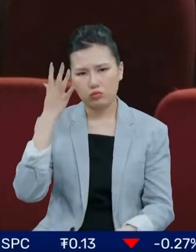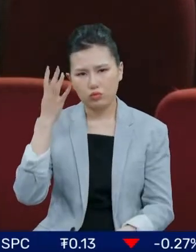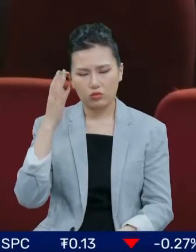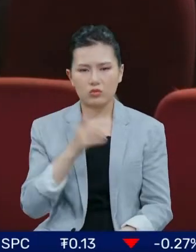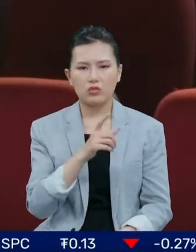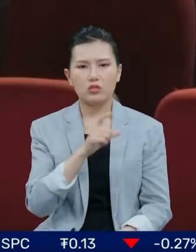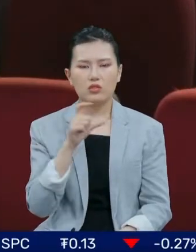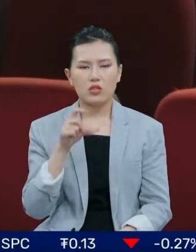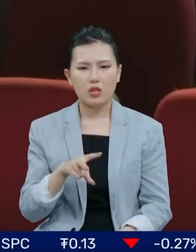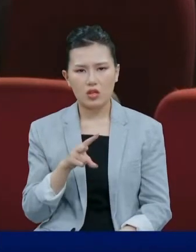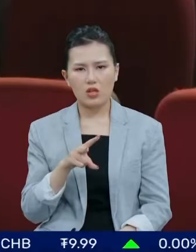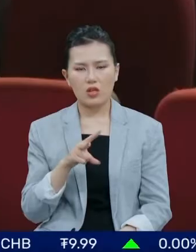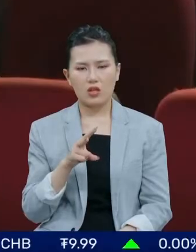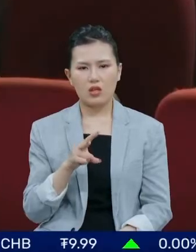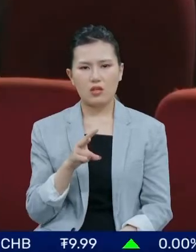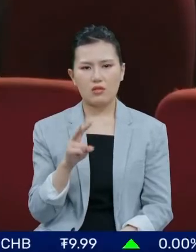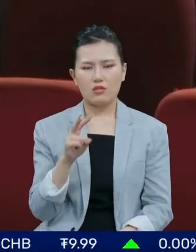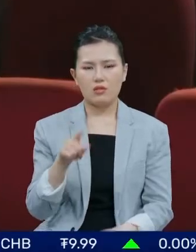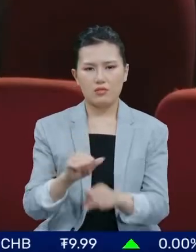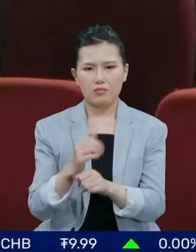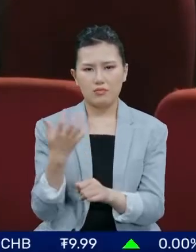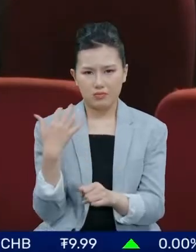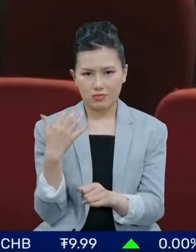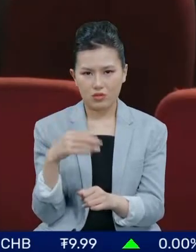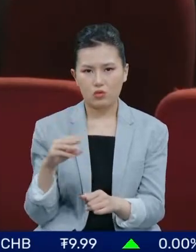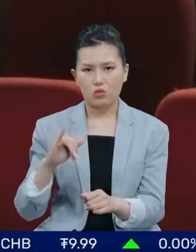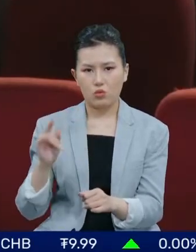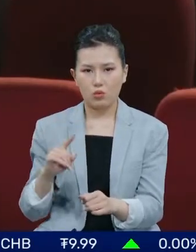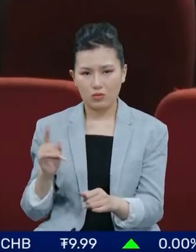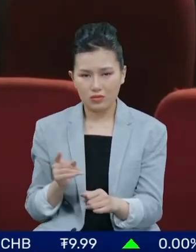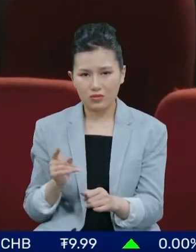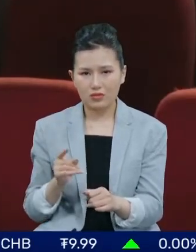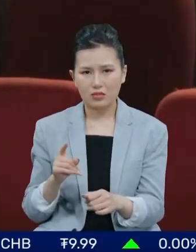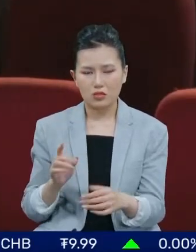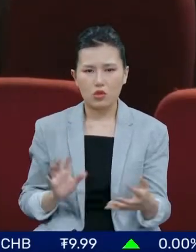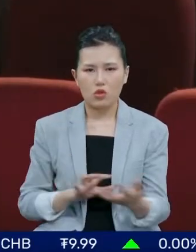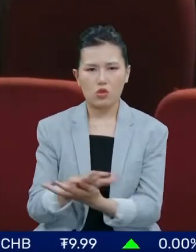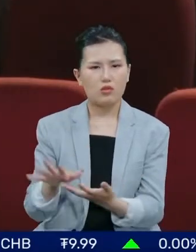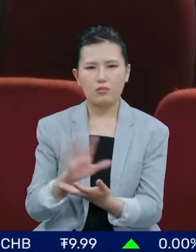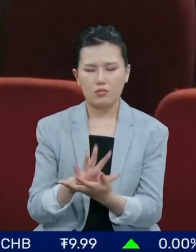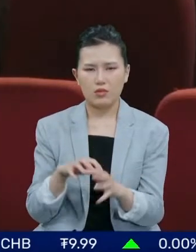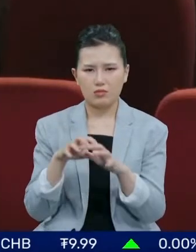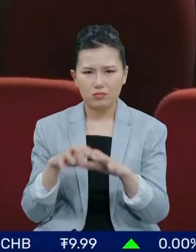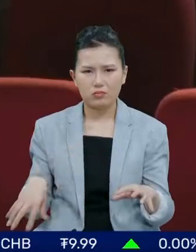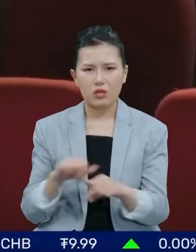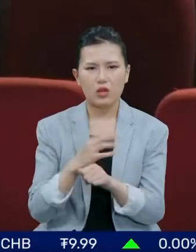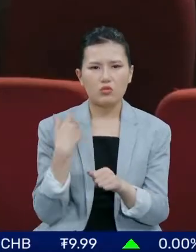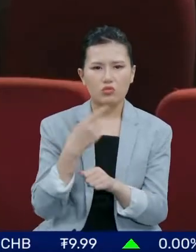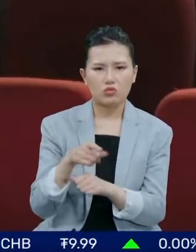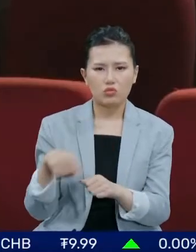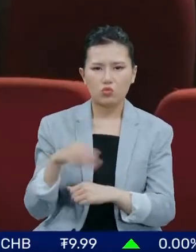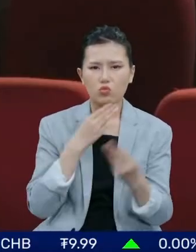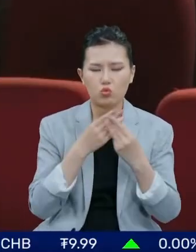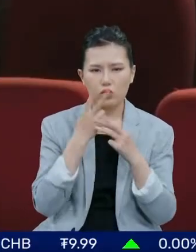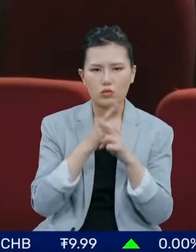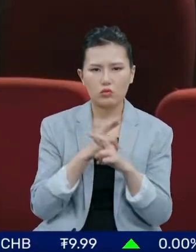хорооны энэ хариуцлагыг энэ шүүхийн шийдвэрээр нэг мөр ялгаж салгаж өгвөл маш сайн байна гэж бодож байна. Тэгээ